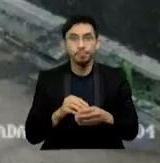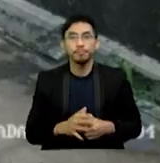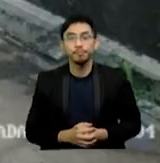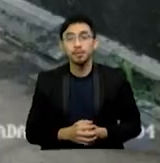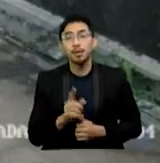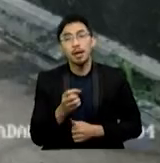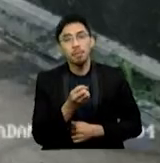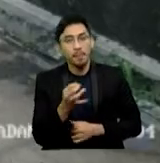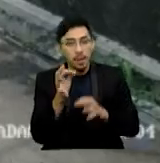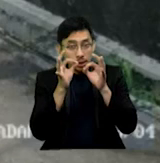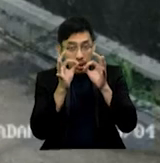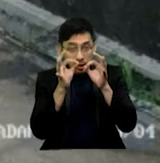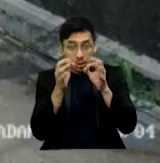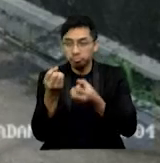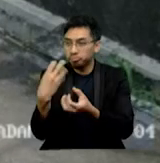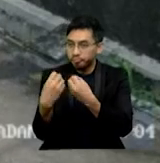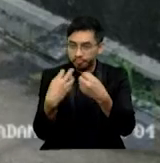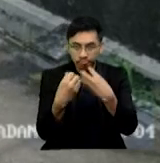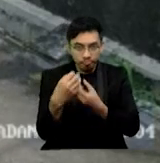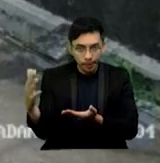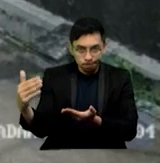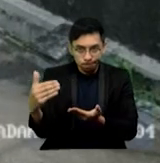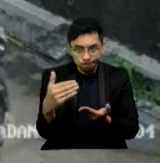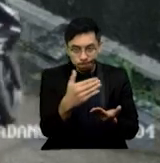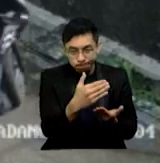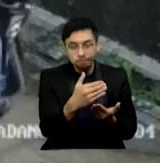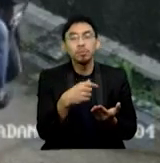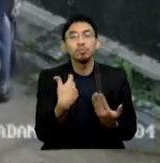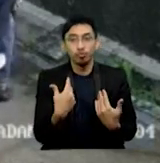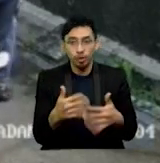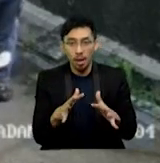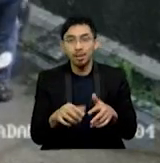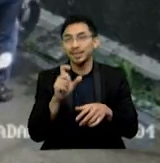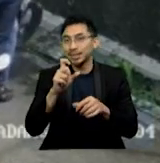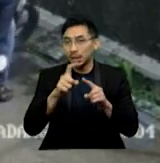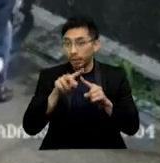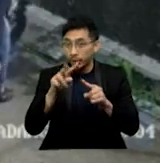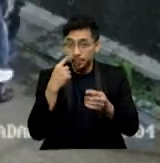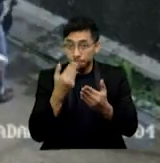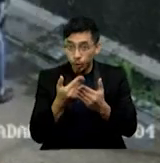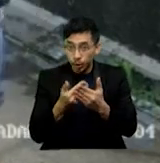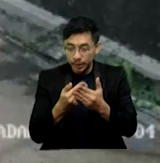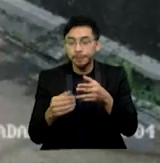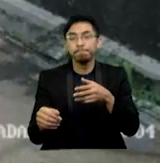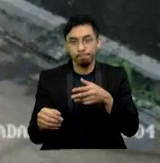keterangan saksi termasuk meminta keterangan korban dan bukti lain dari rekaman kamera CCTV di berbagai titik